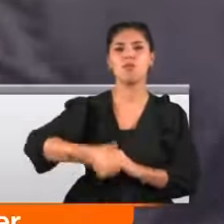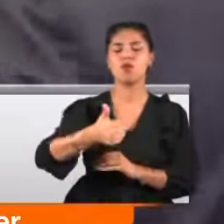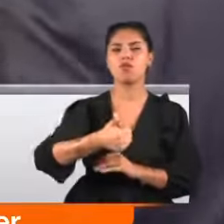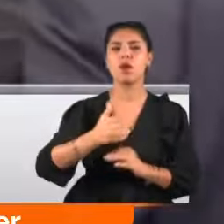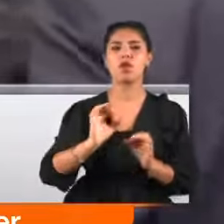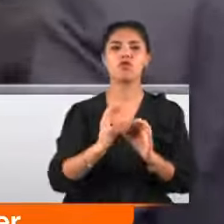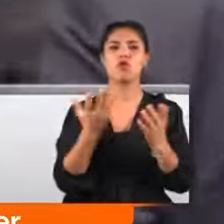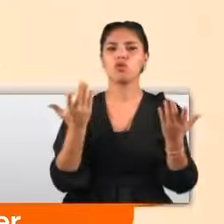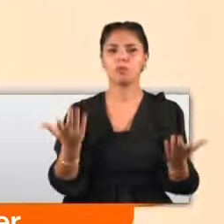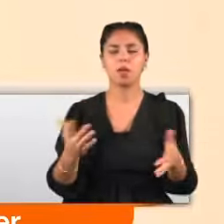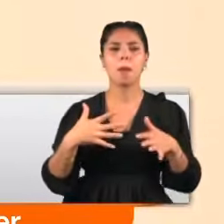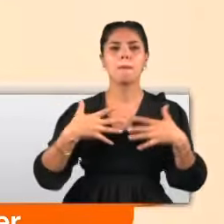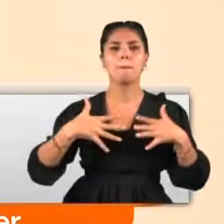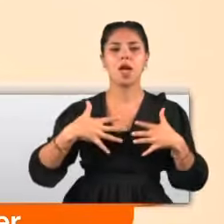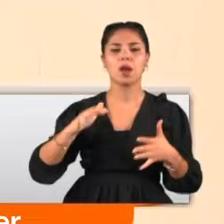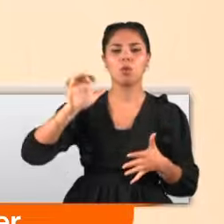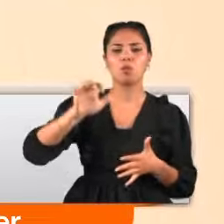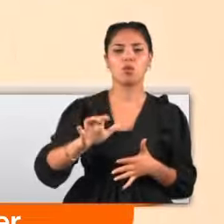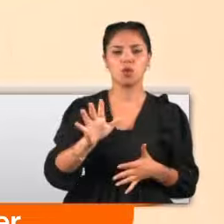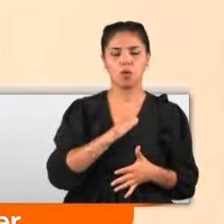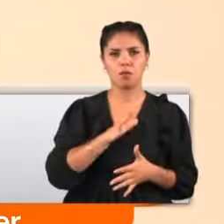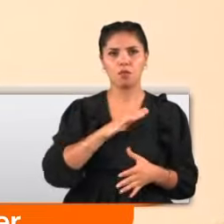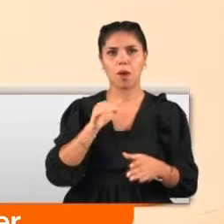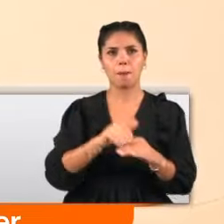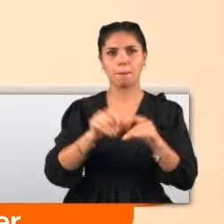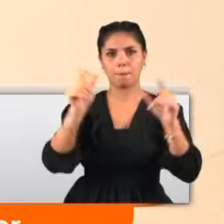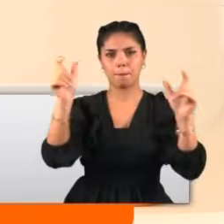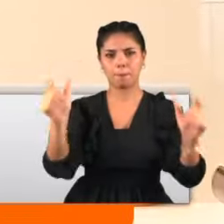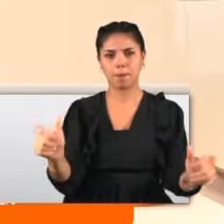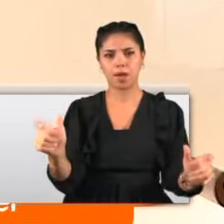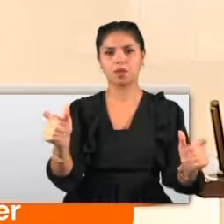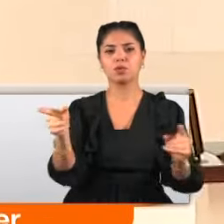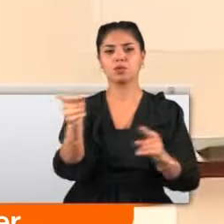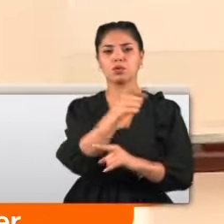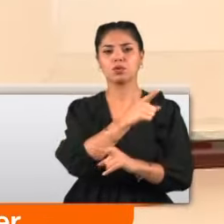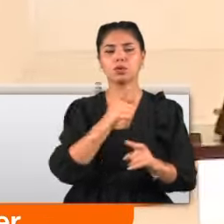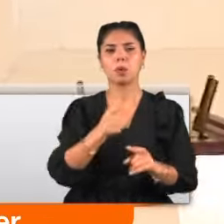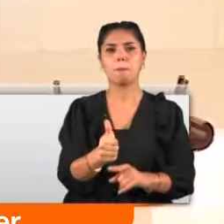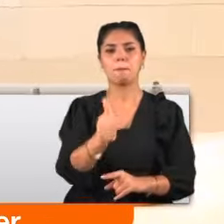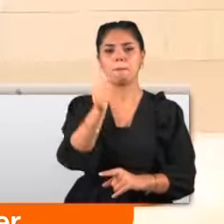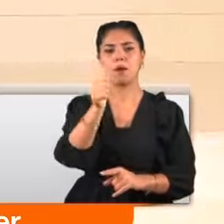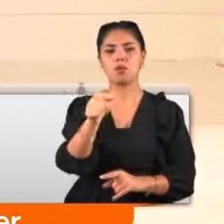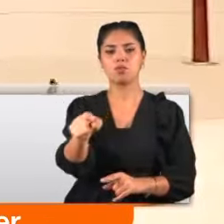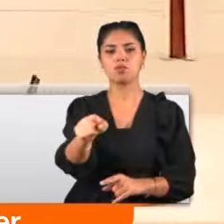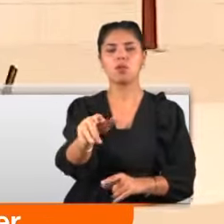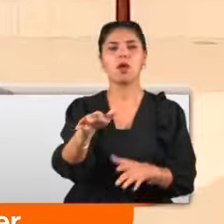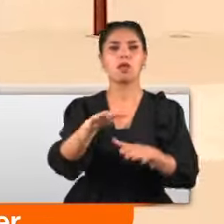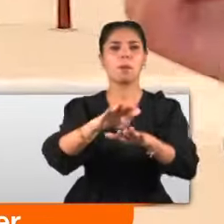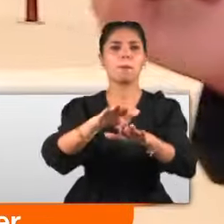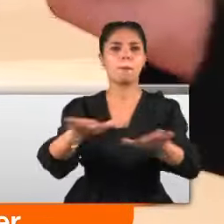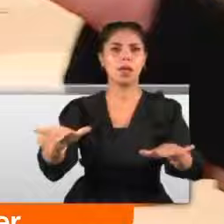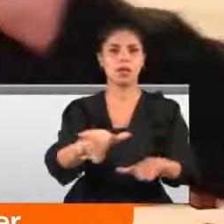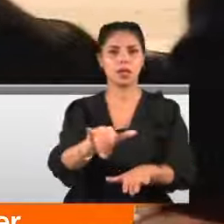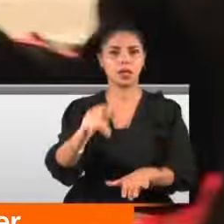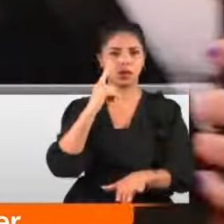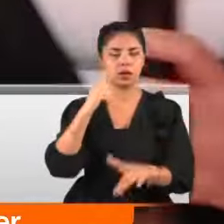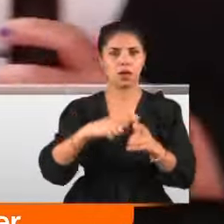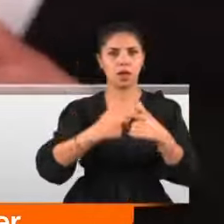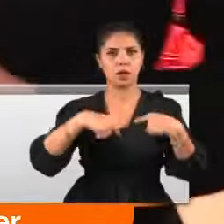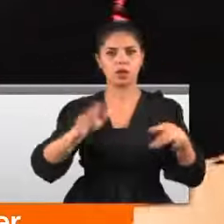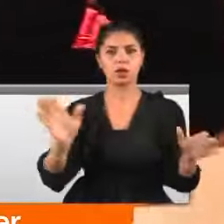butonu taktırmakta buldu. Panik butonu meclisi görüş alanı olarak da hakim bir nokta olan başkanlık divanına yerleştirildi. Genel kurul